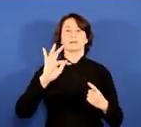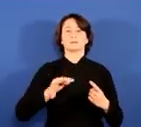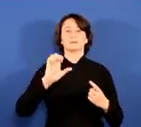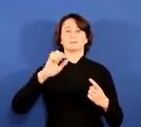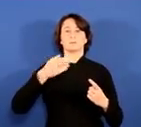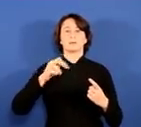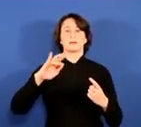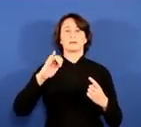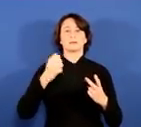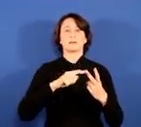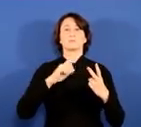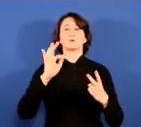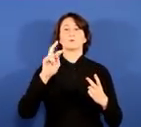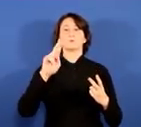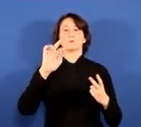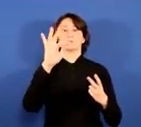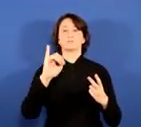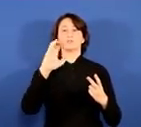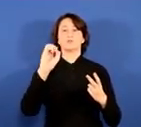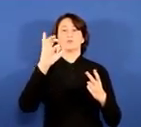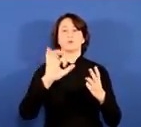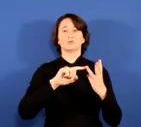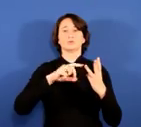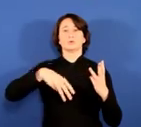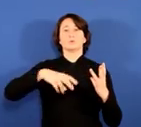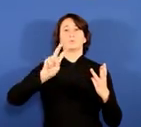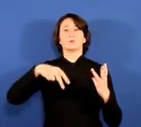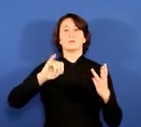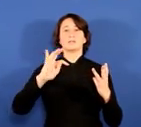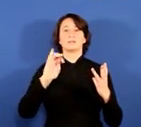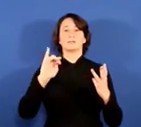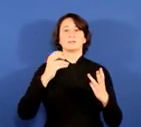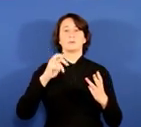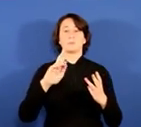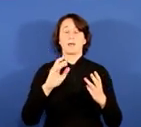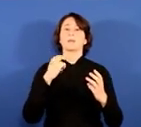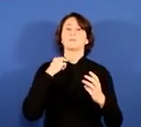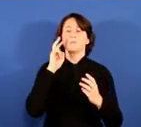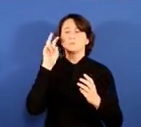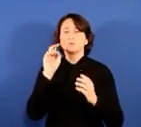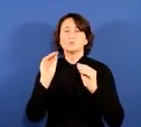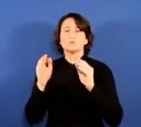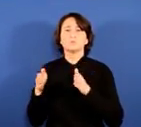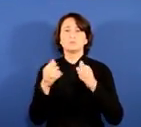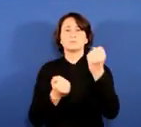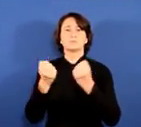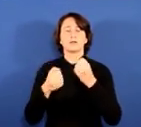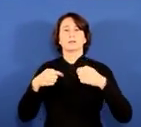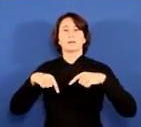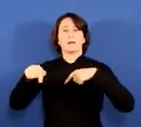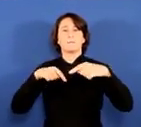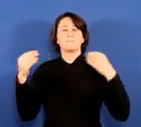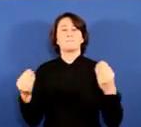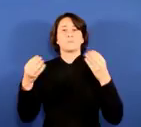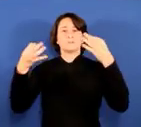ekintza sailari dagokionez Aldundiak 17.000 euro baino gehiagoko laguntza eman dio Bizgorre erakundeari desgaitasuna